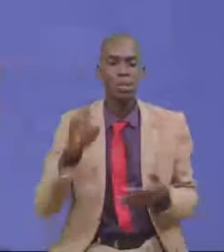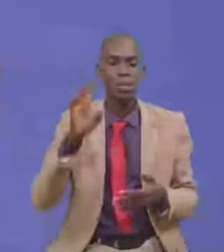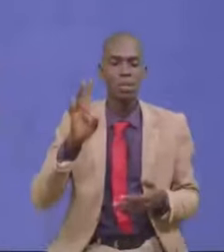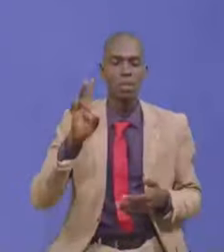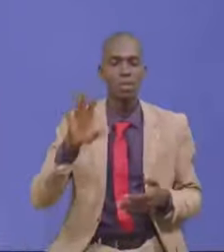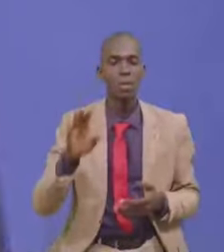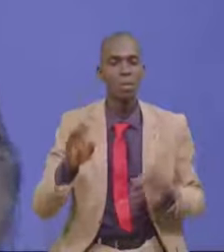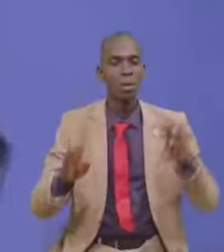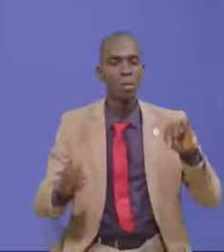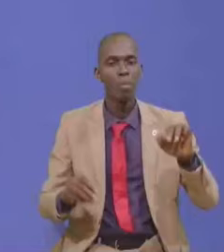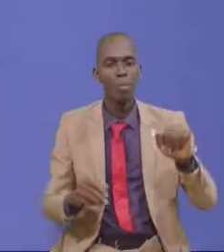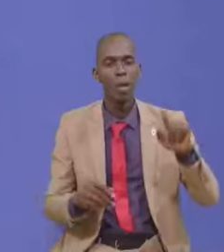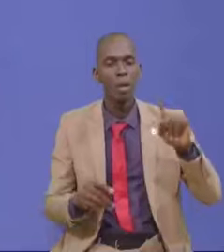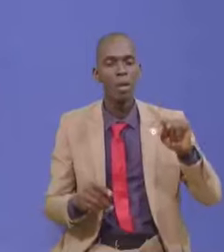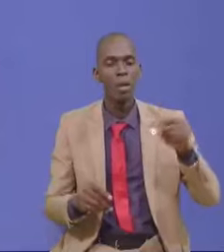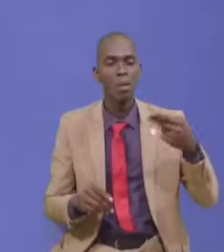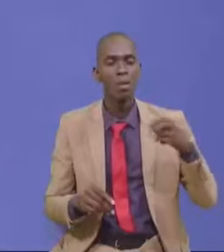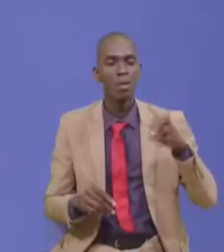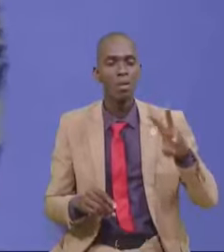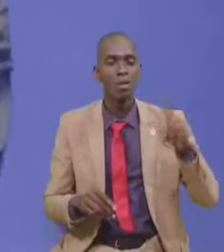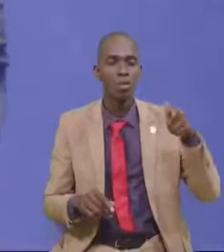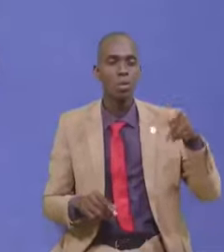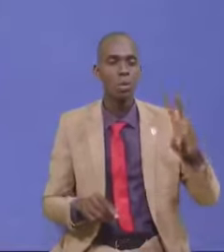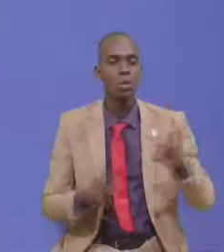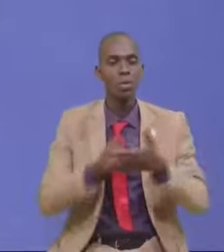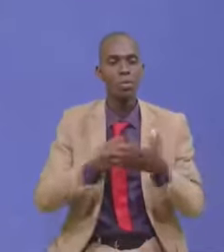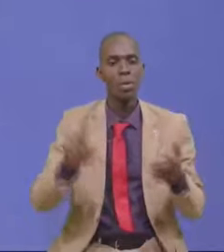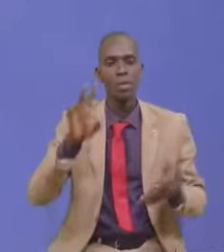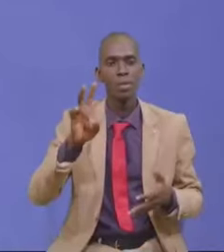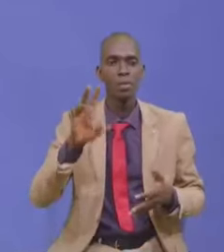75. Matthieu 26, 75.